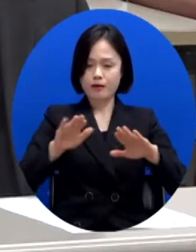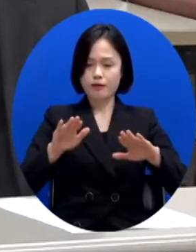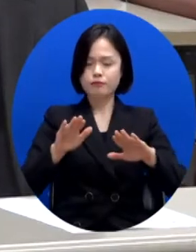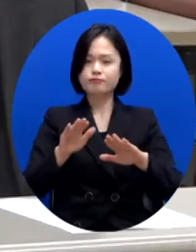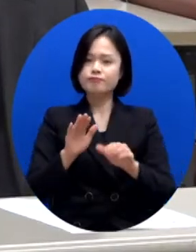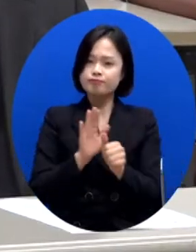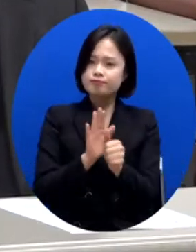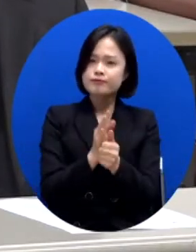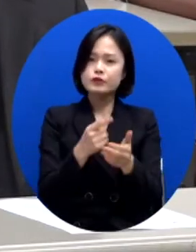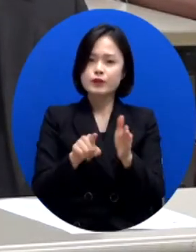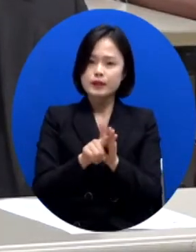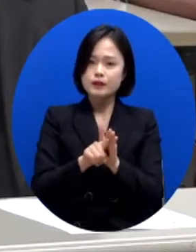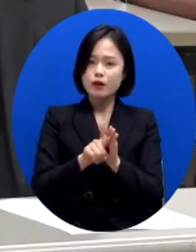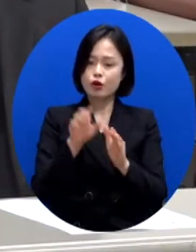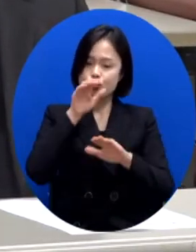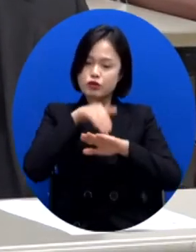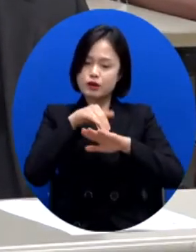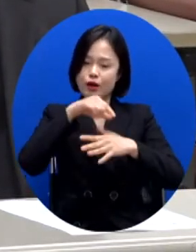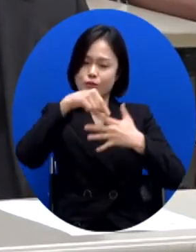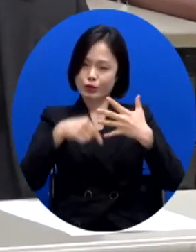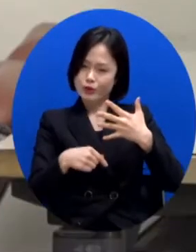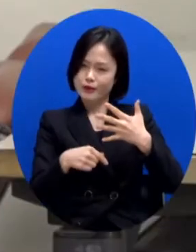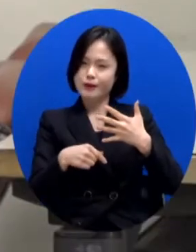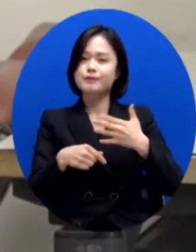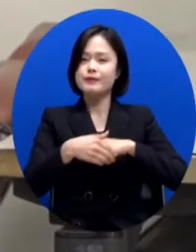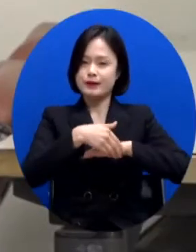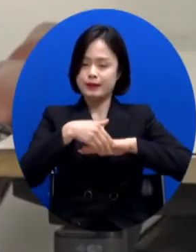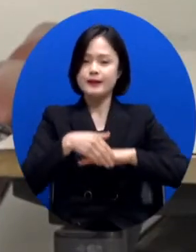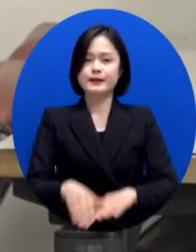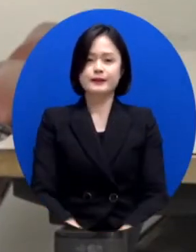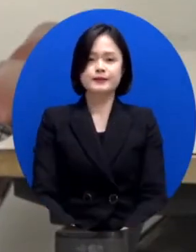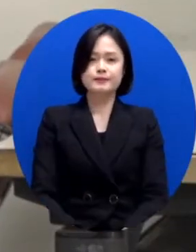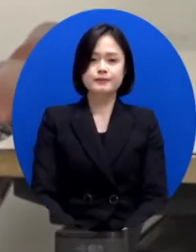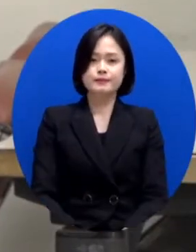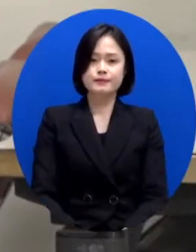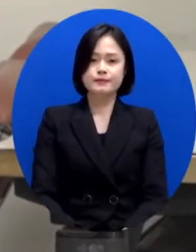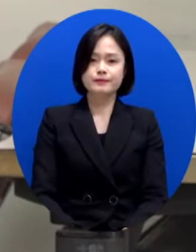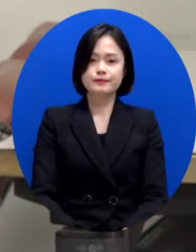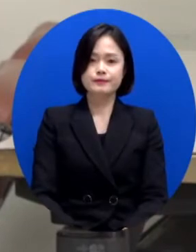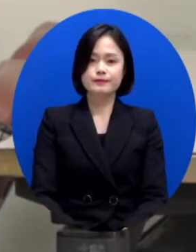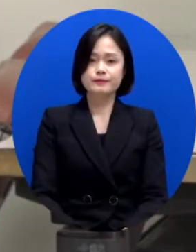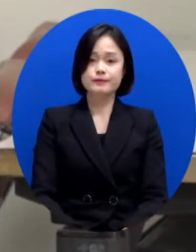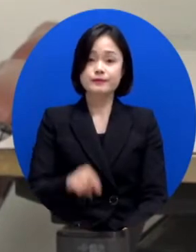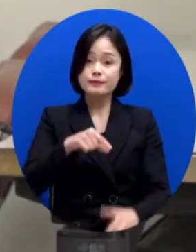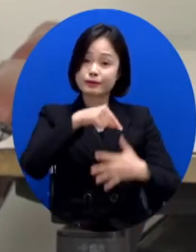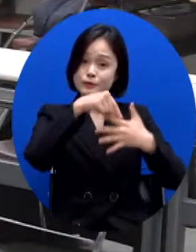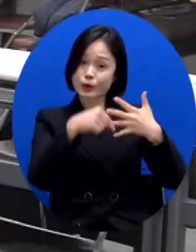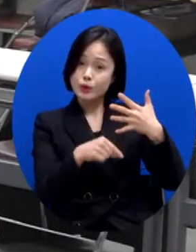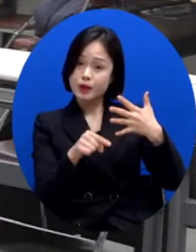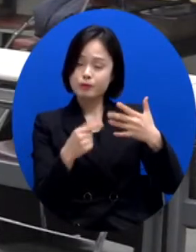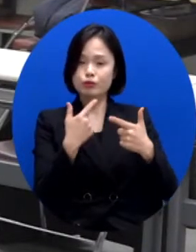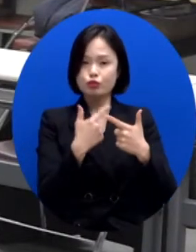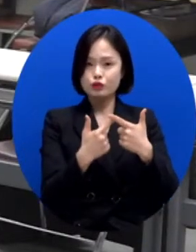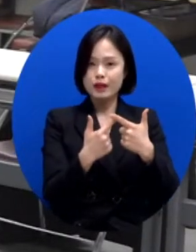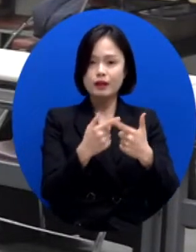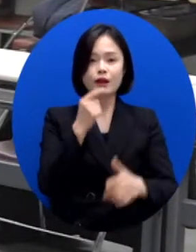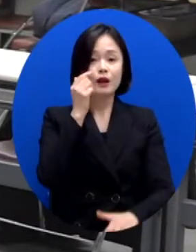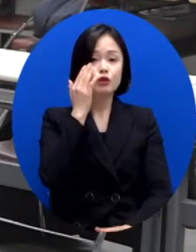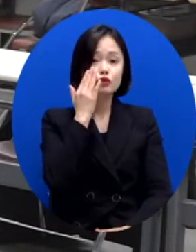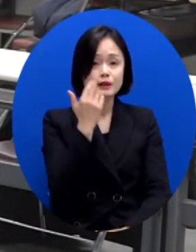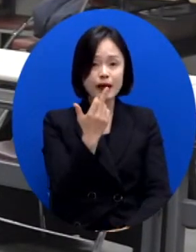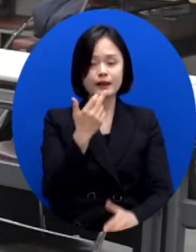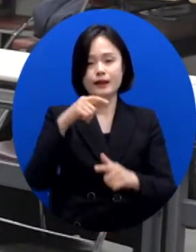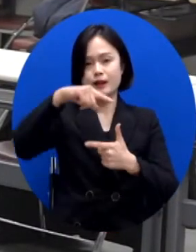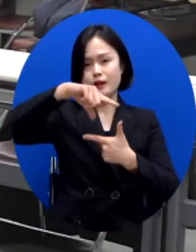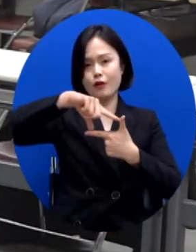훈련 과정을 마련했다 고 취지를 설명했습니다 교회 환경 지도사는 부산 울산 경남 지역 7개 노세 와